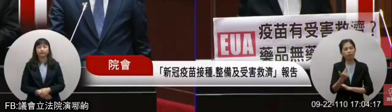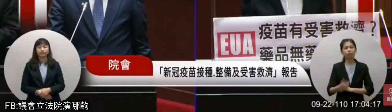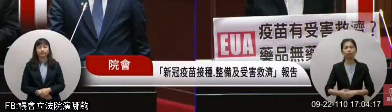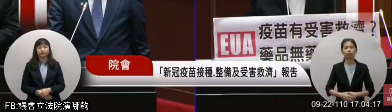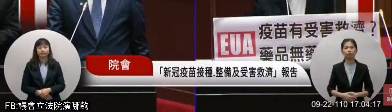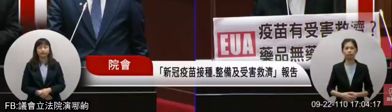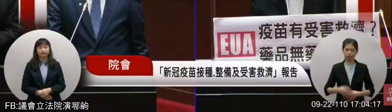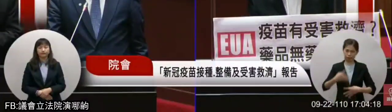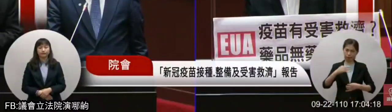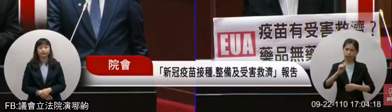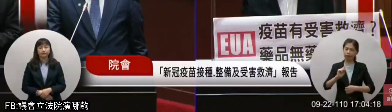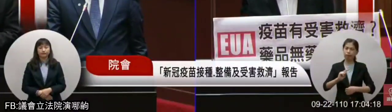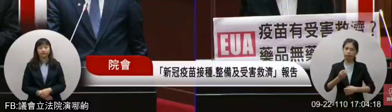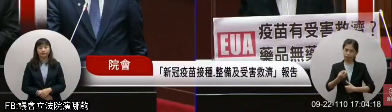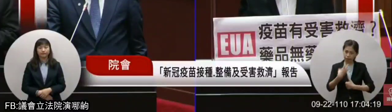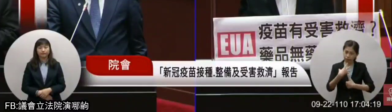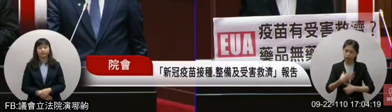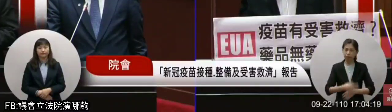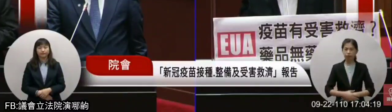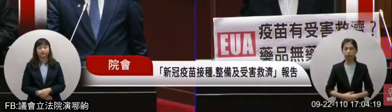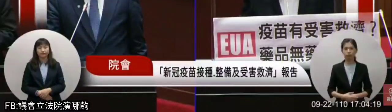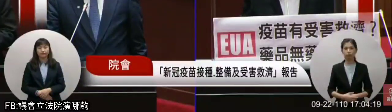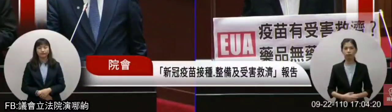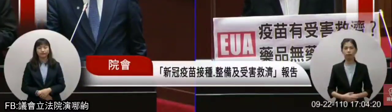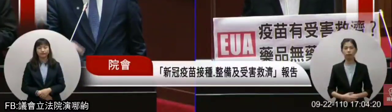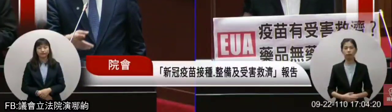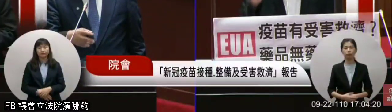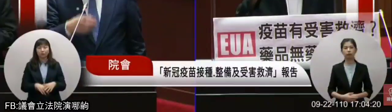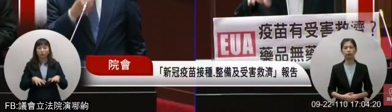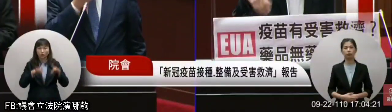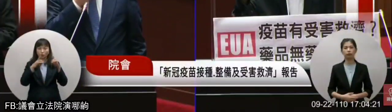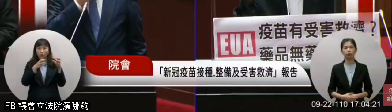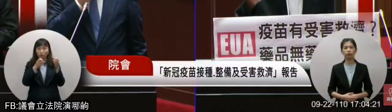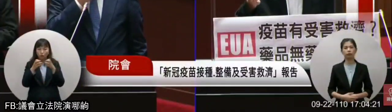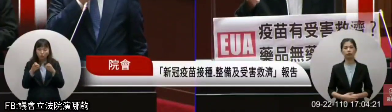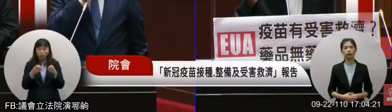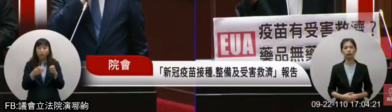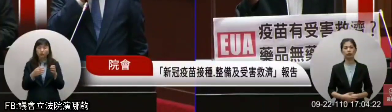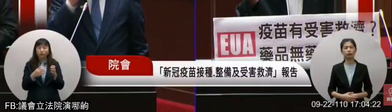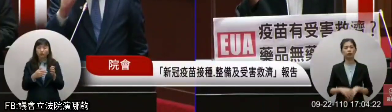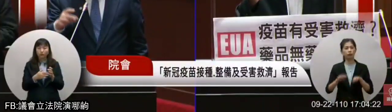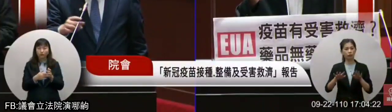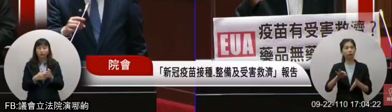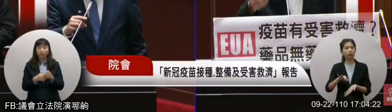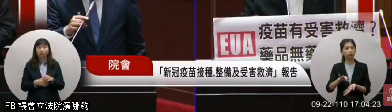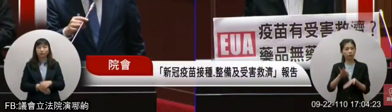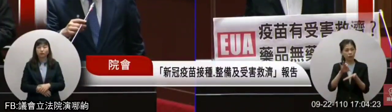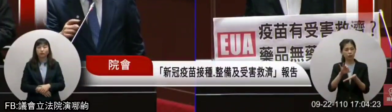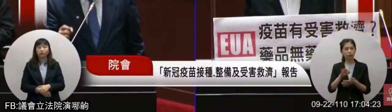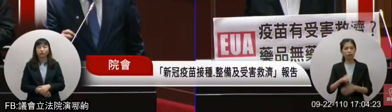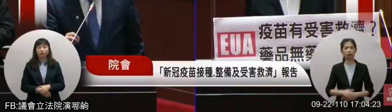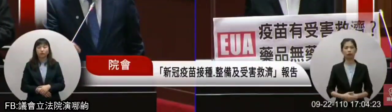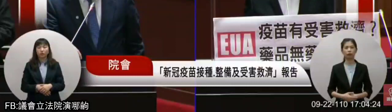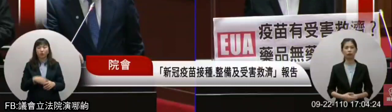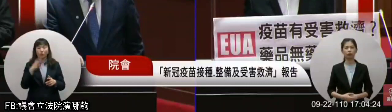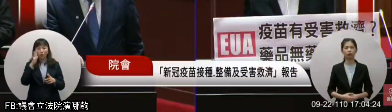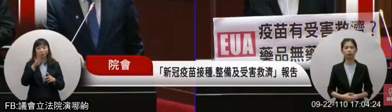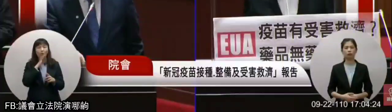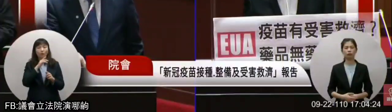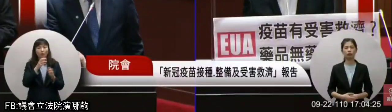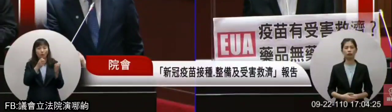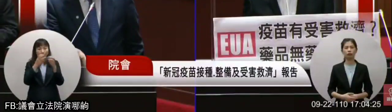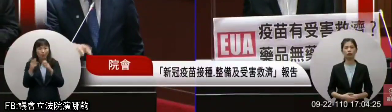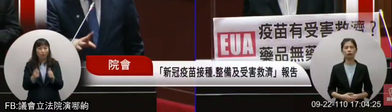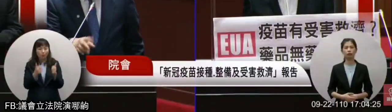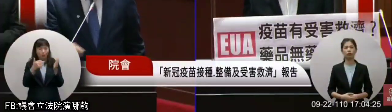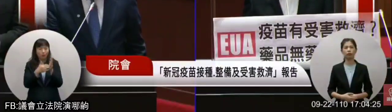间或怎么样的？ 好，初步讨论。 所以本席今天就点出这个问题， 一定有一个完整的答案，但起码这